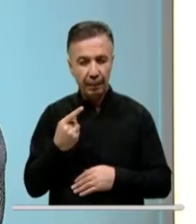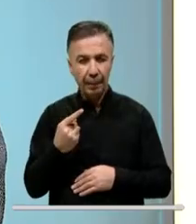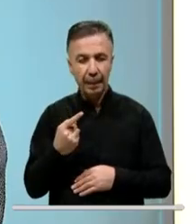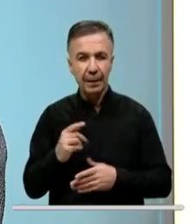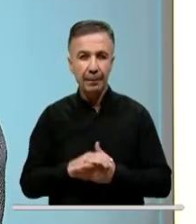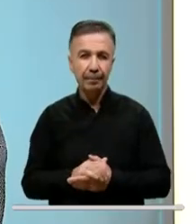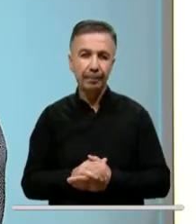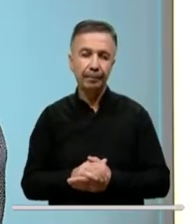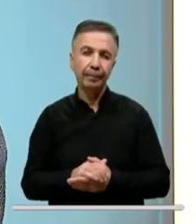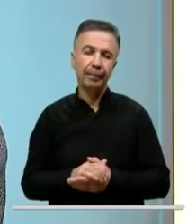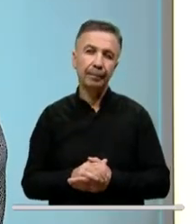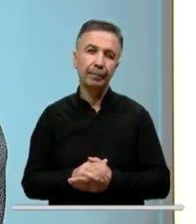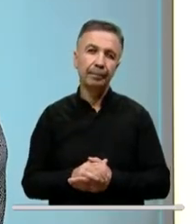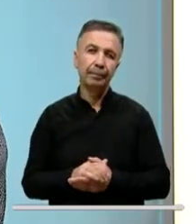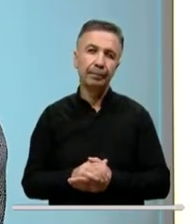ise